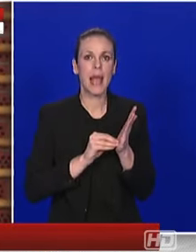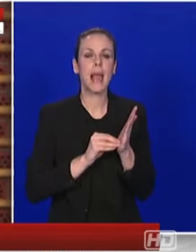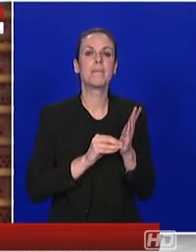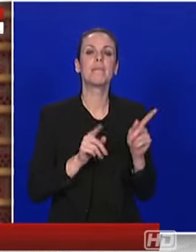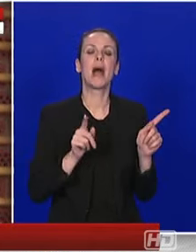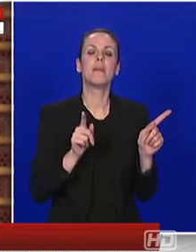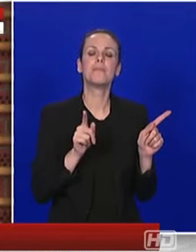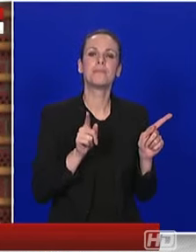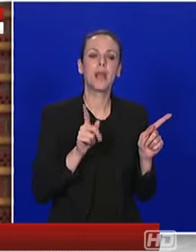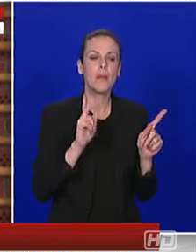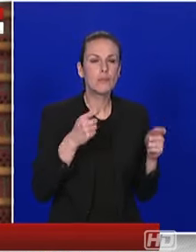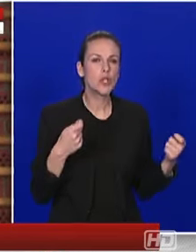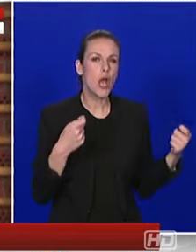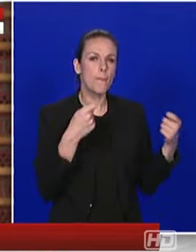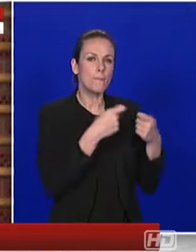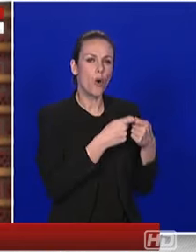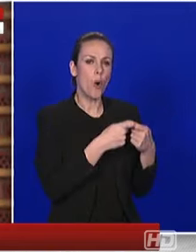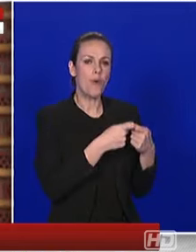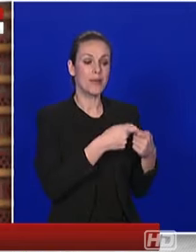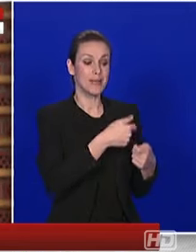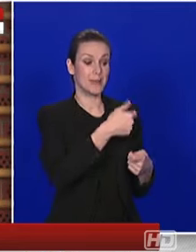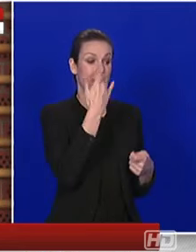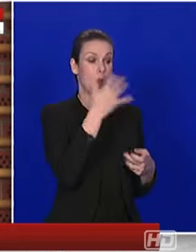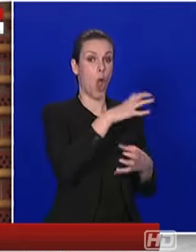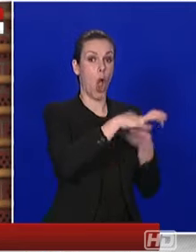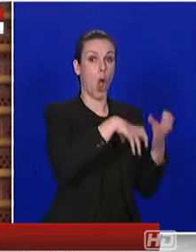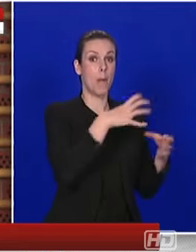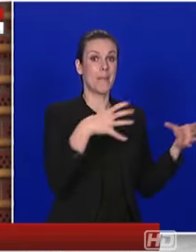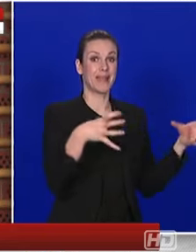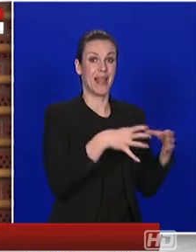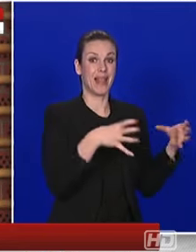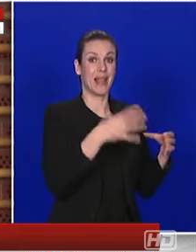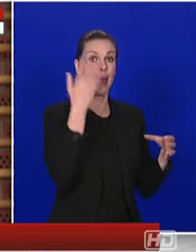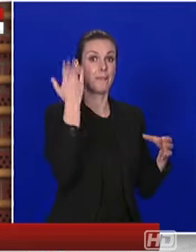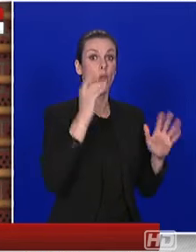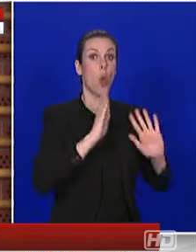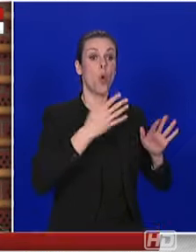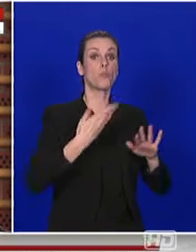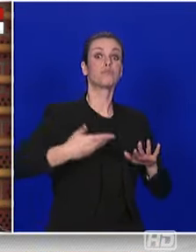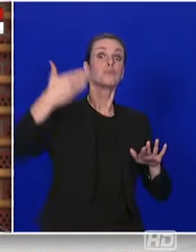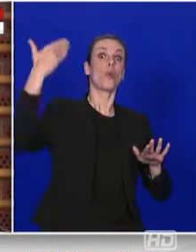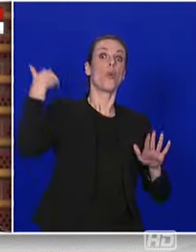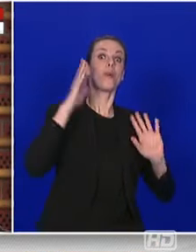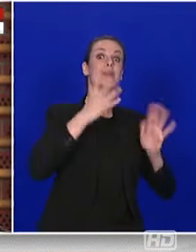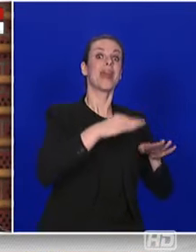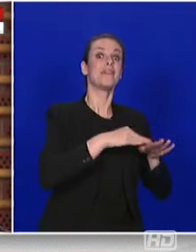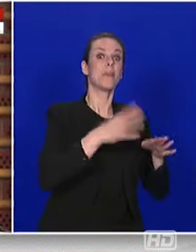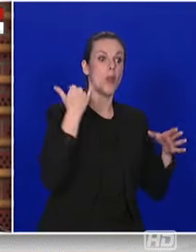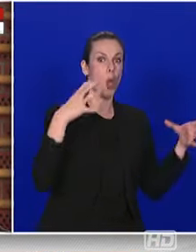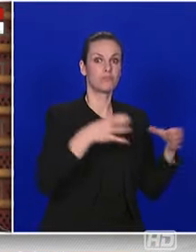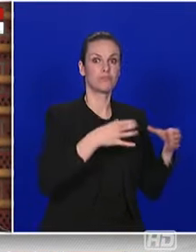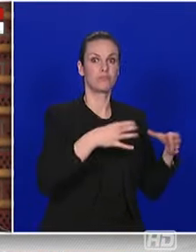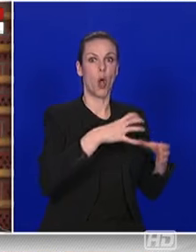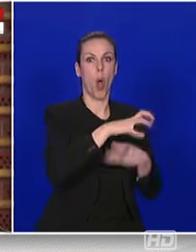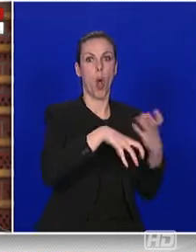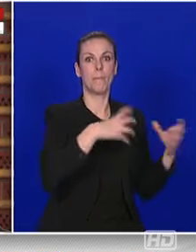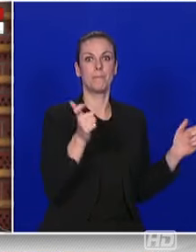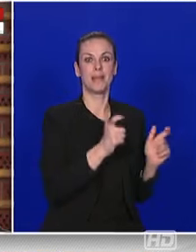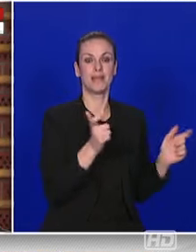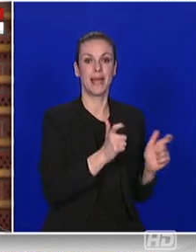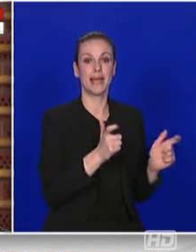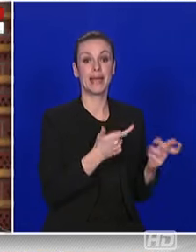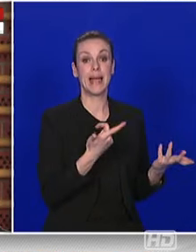sa jednim obiteljskim okupljanjem koje je bilo u 9. mjesecu. Dakle, kada